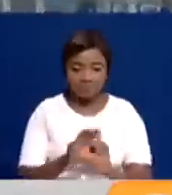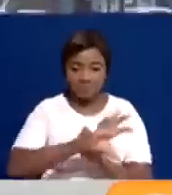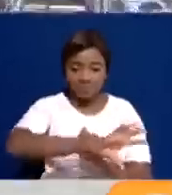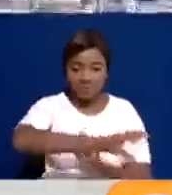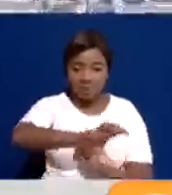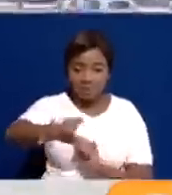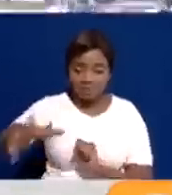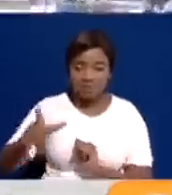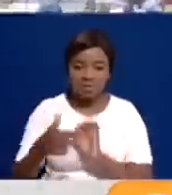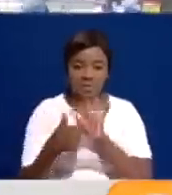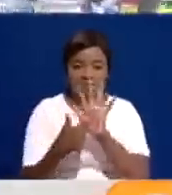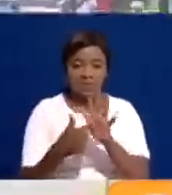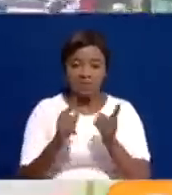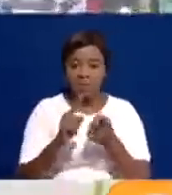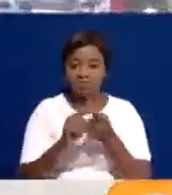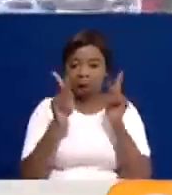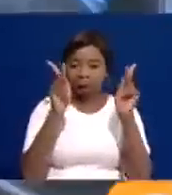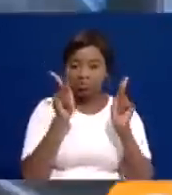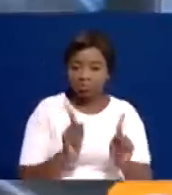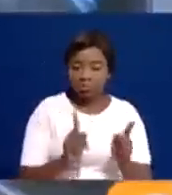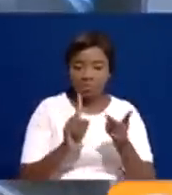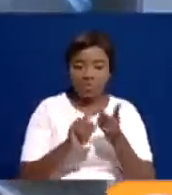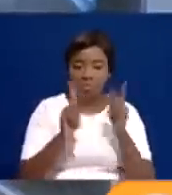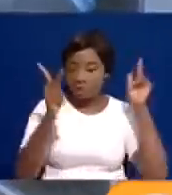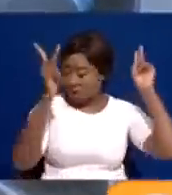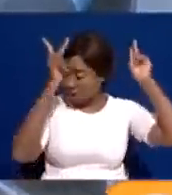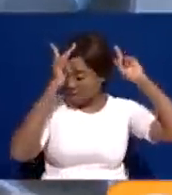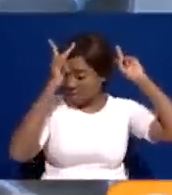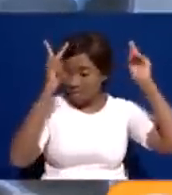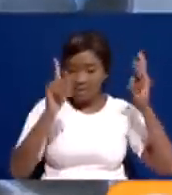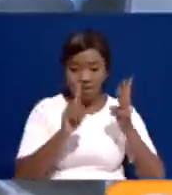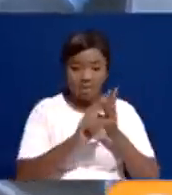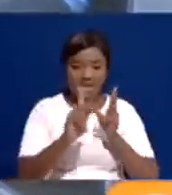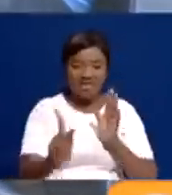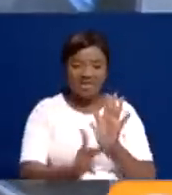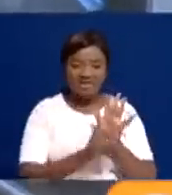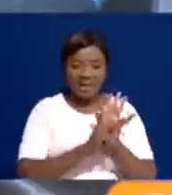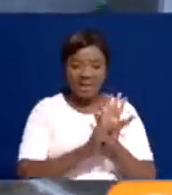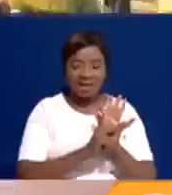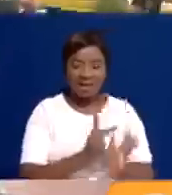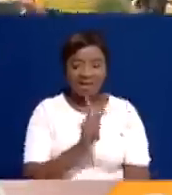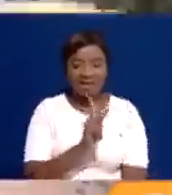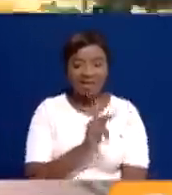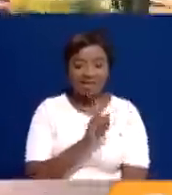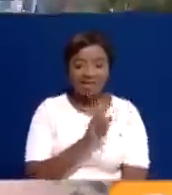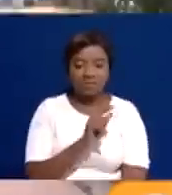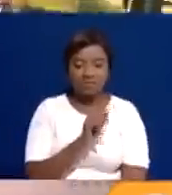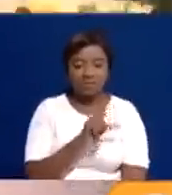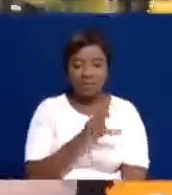yaliandaliwa yakiwemo Kisumu, Kakamega na Kitale miongoni mwa mengine.